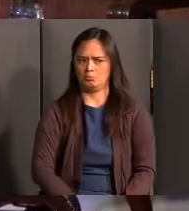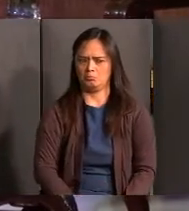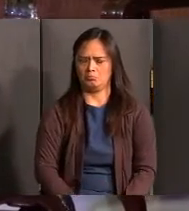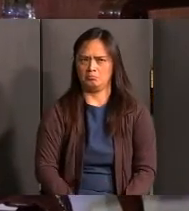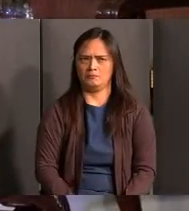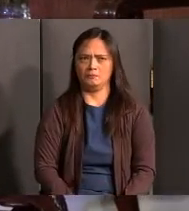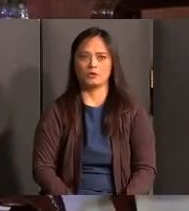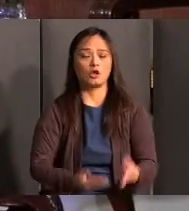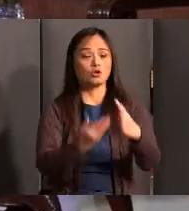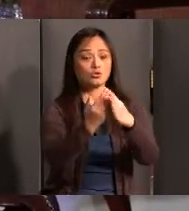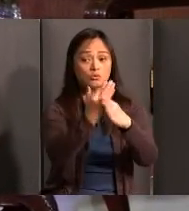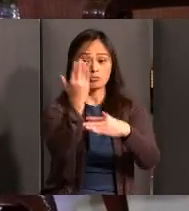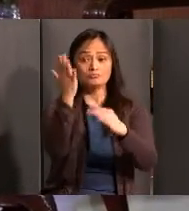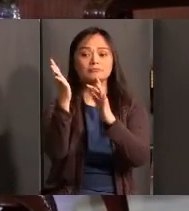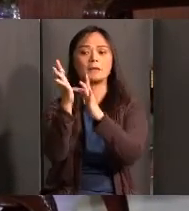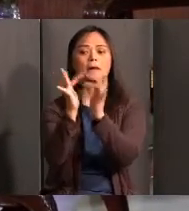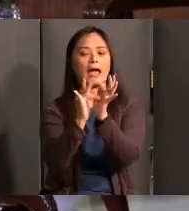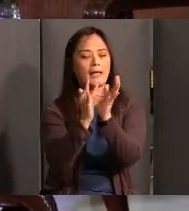Through this.